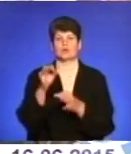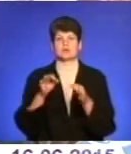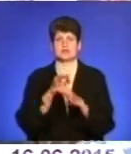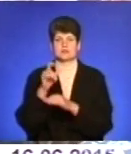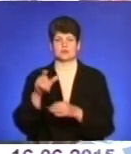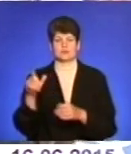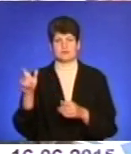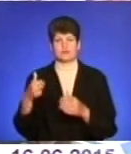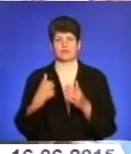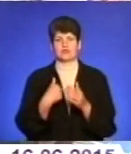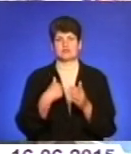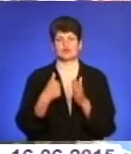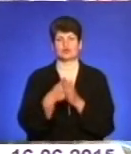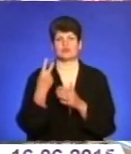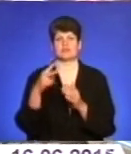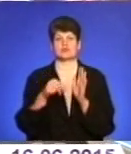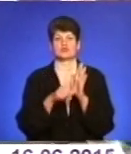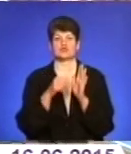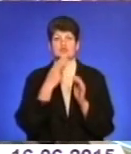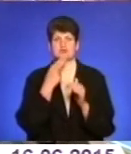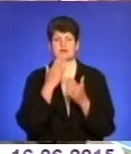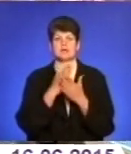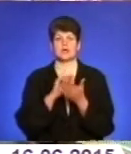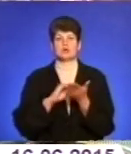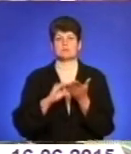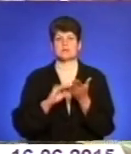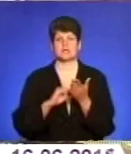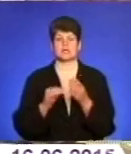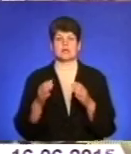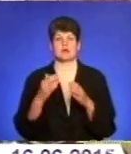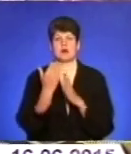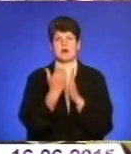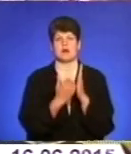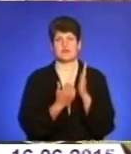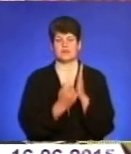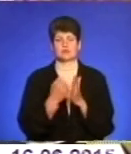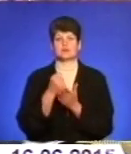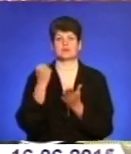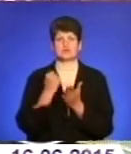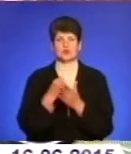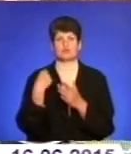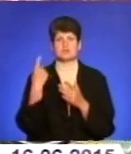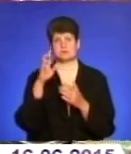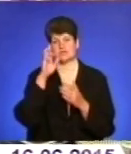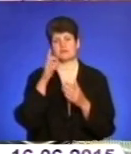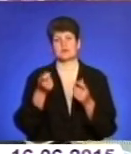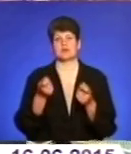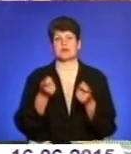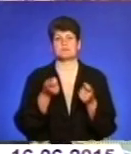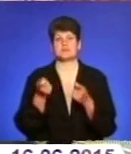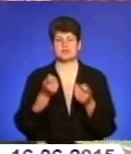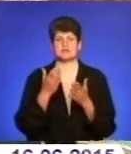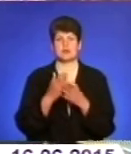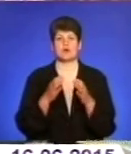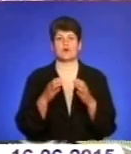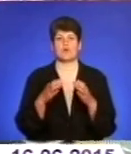В нас до 26 червня вже є розписаний графік, затверджений обласною державною адміністрацією. Проходять громадські слухання,